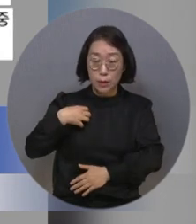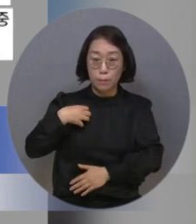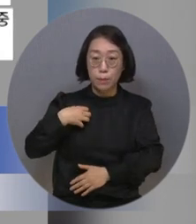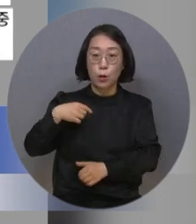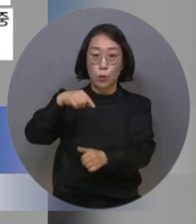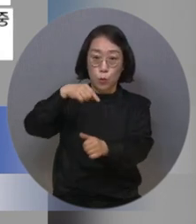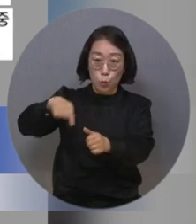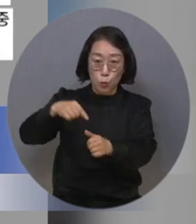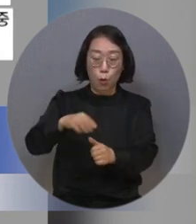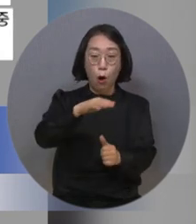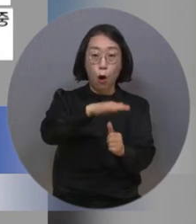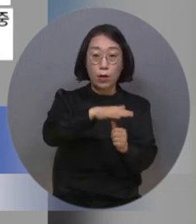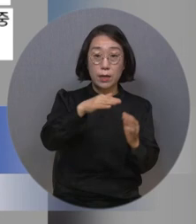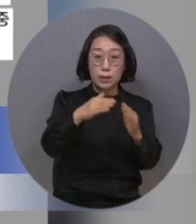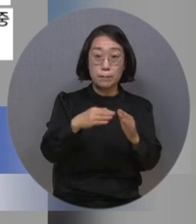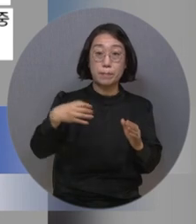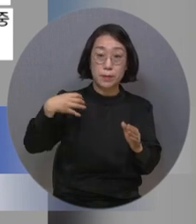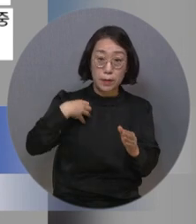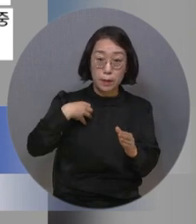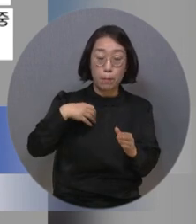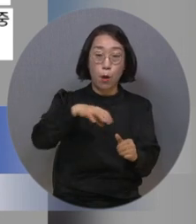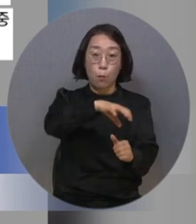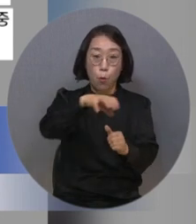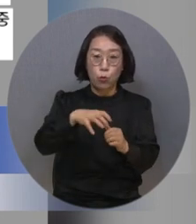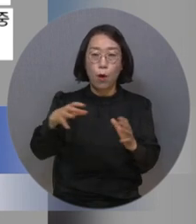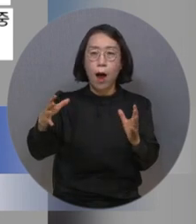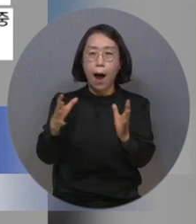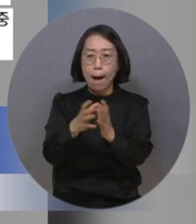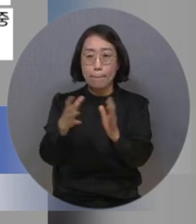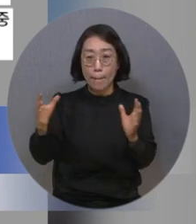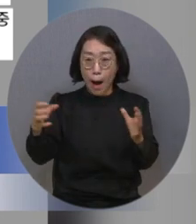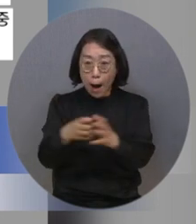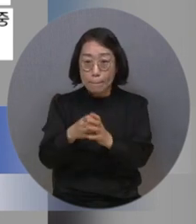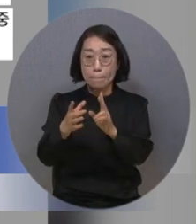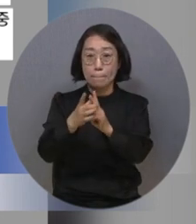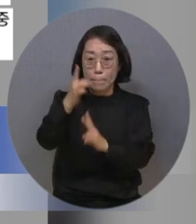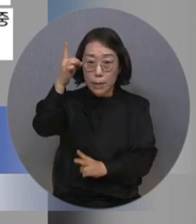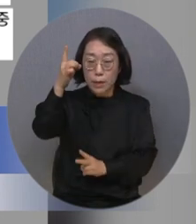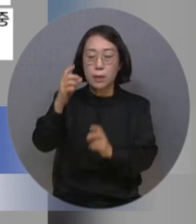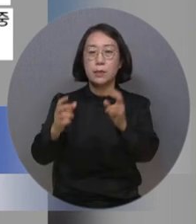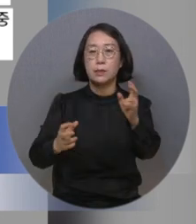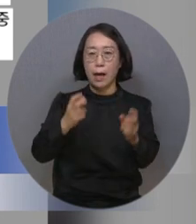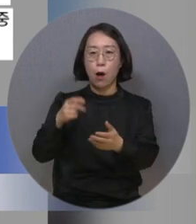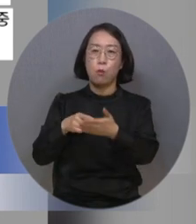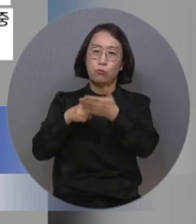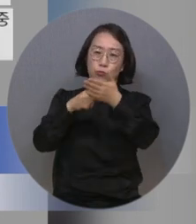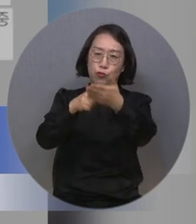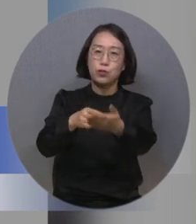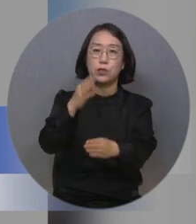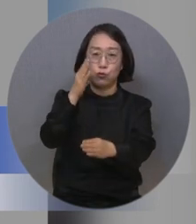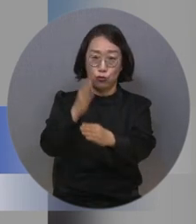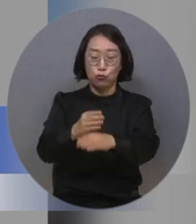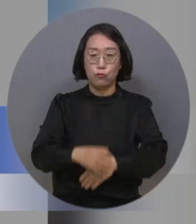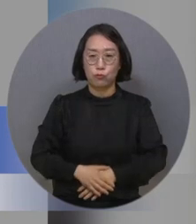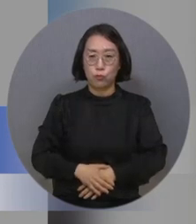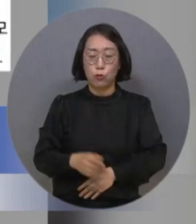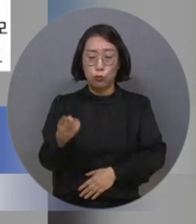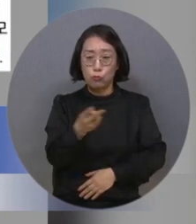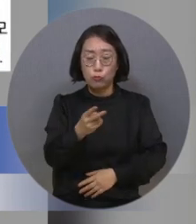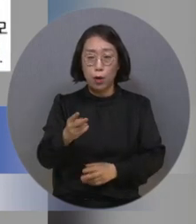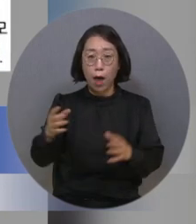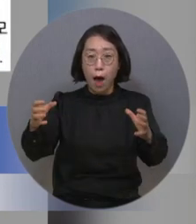유아교육과 어린이집이 담당하는 보육을 합치기 위한 유보통합 사업을 추진 중에 있는데요.